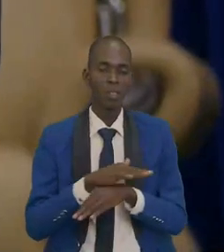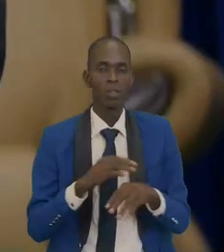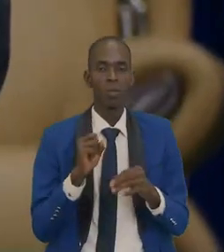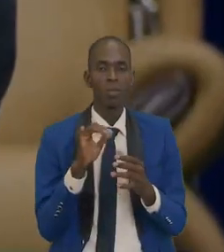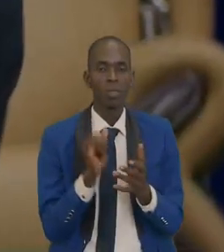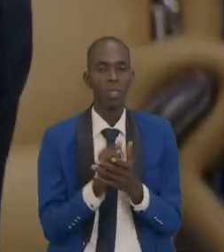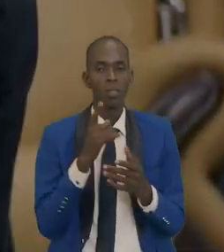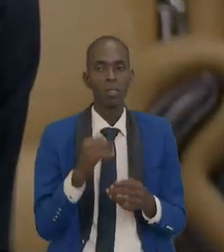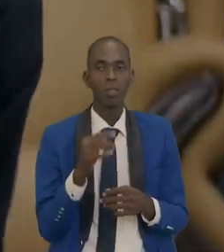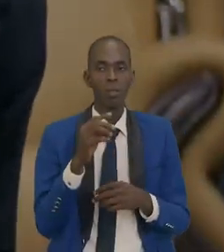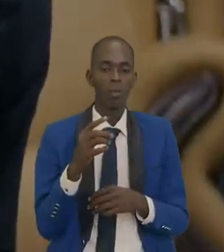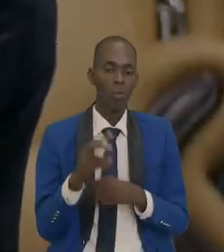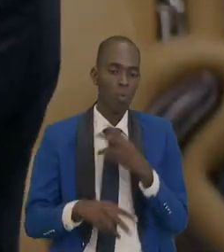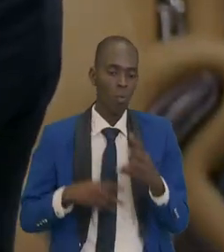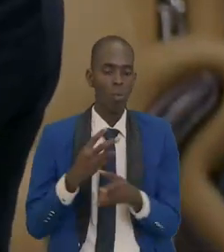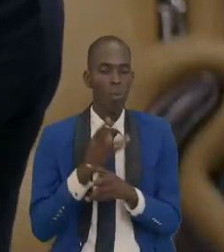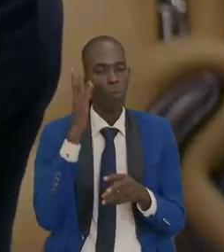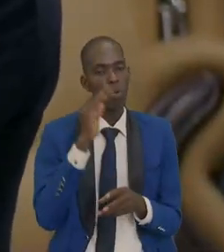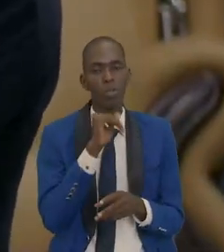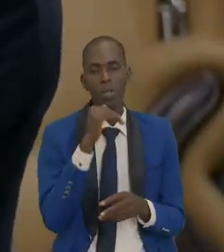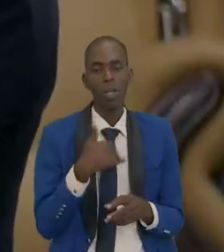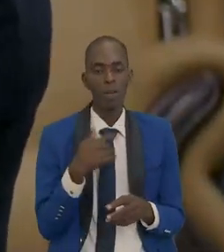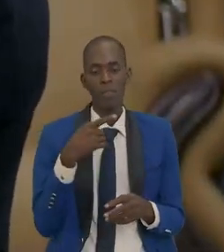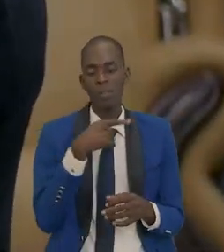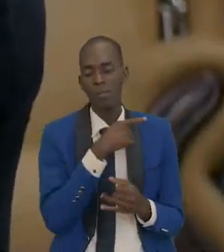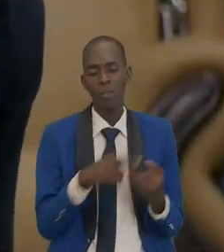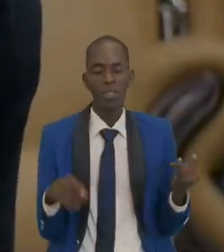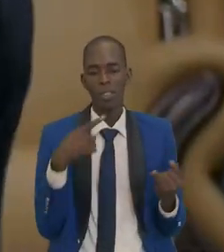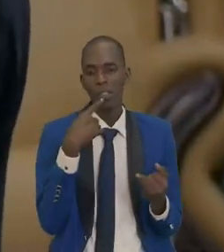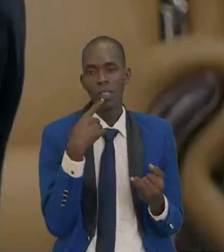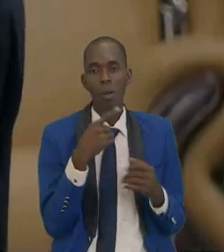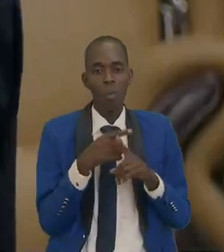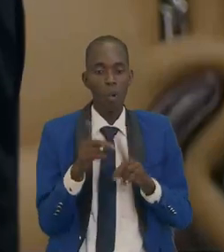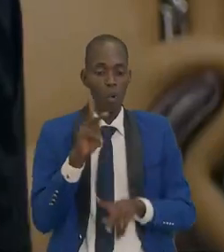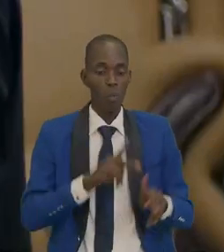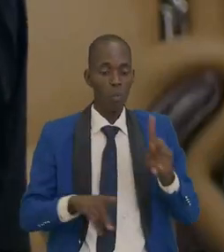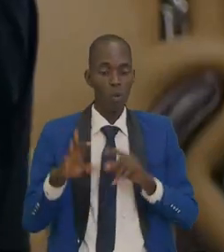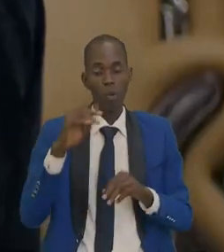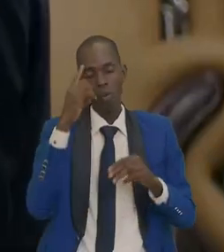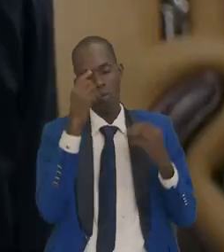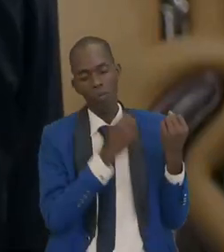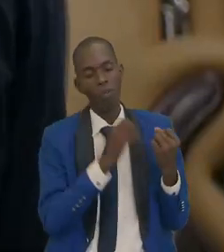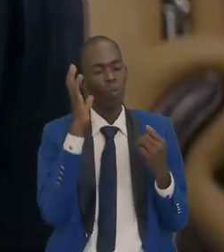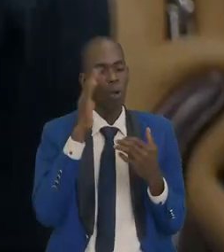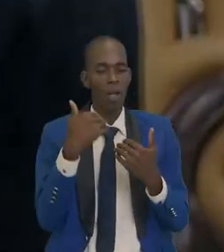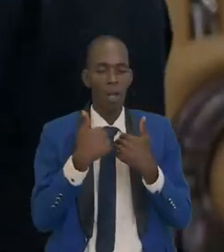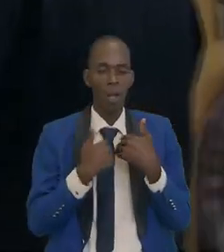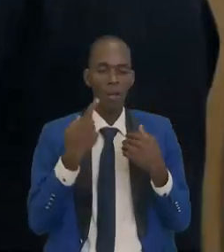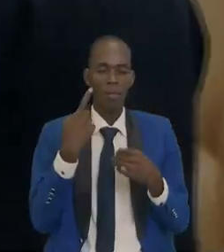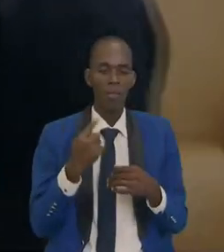Pour que le monde n'ait pas le dernier mot sur les gens de la foi, nous aurons le dernier mot.